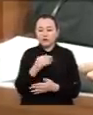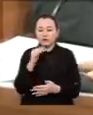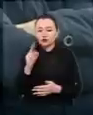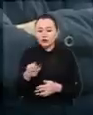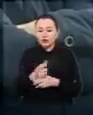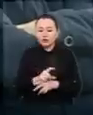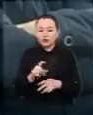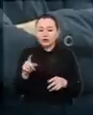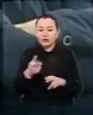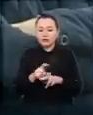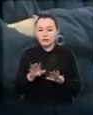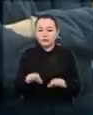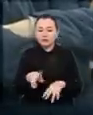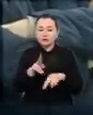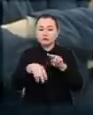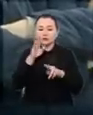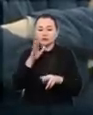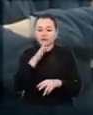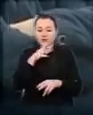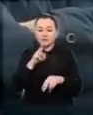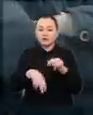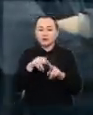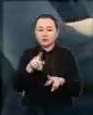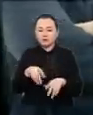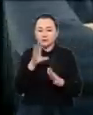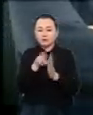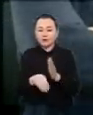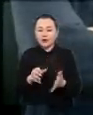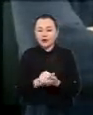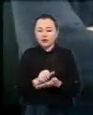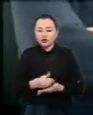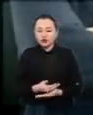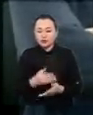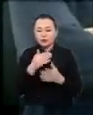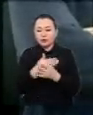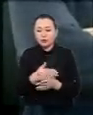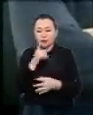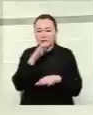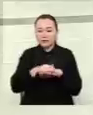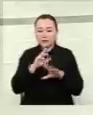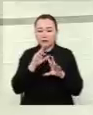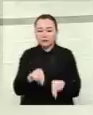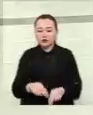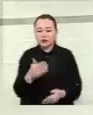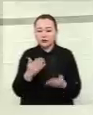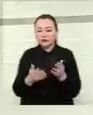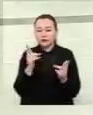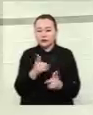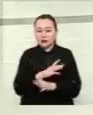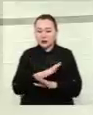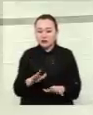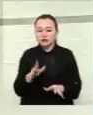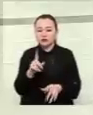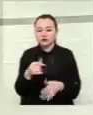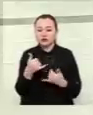который возведут на этом месте. А на время строительства им предоставят арендное жилье. Помочь обещают и в акимате. Если будут не согласны, то